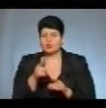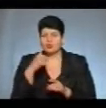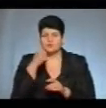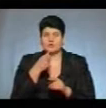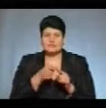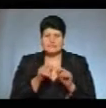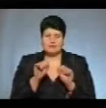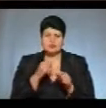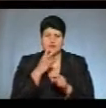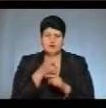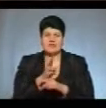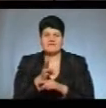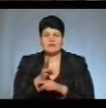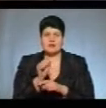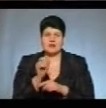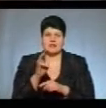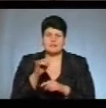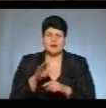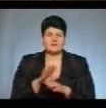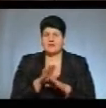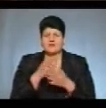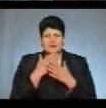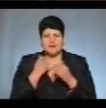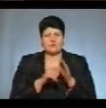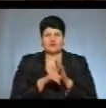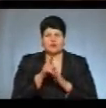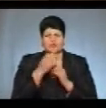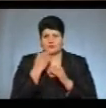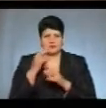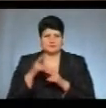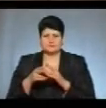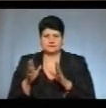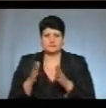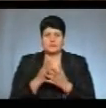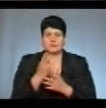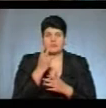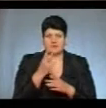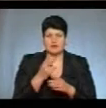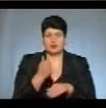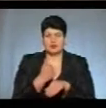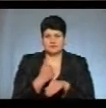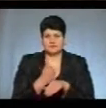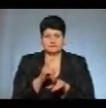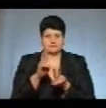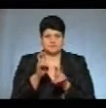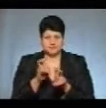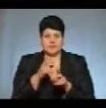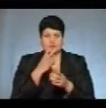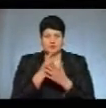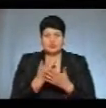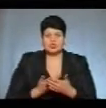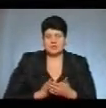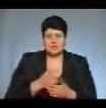можна побачити на відеоанімації. Вона не має ні початку, ні кінця. Є дві головні петлі, які детермінують життя